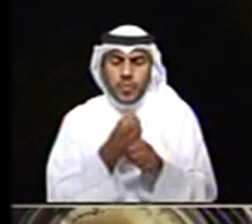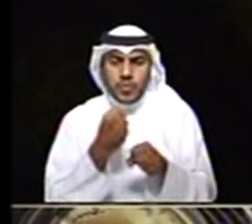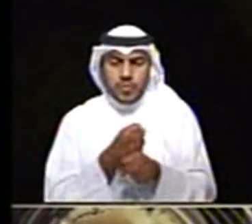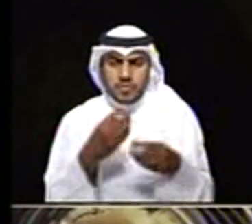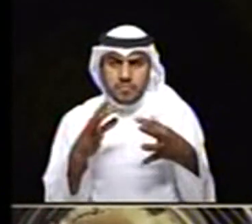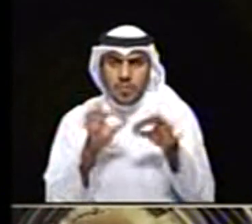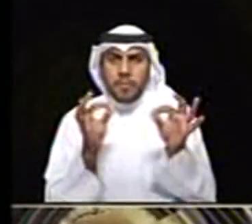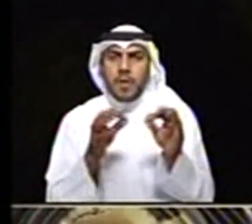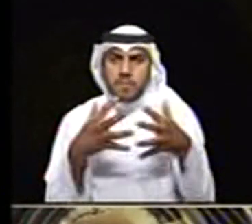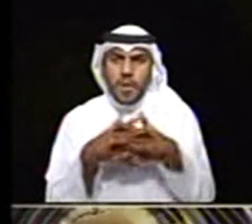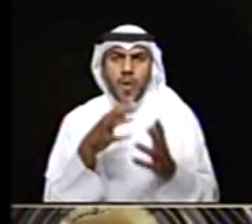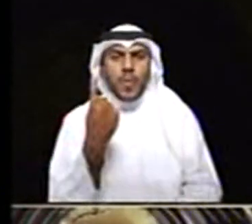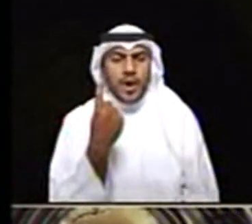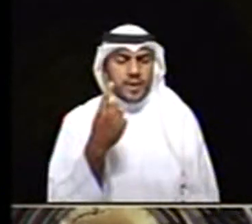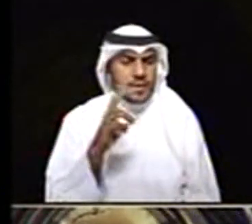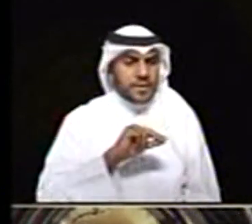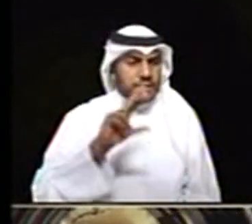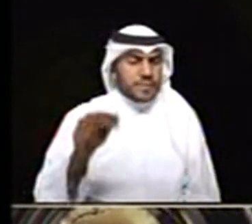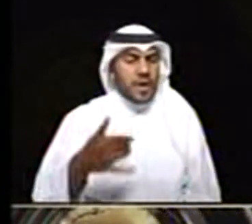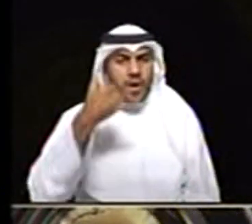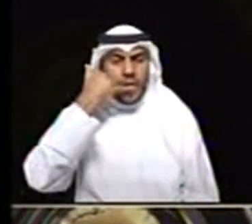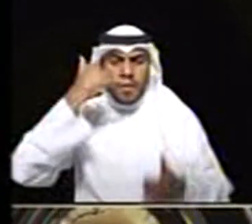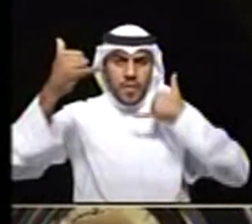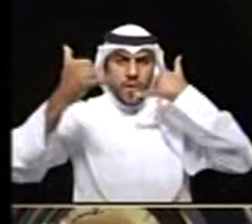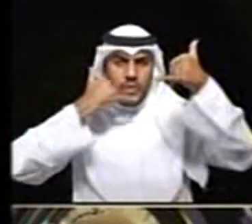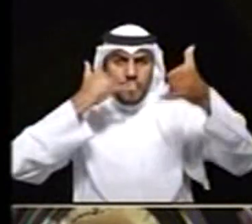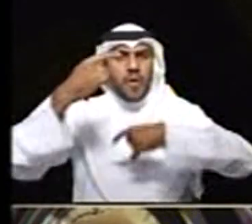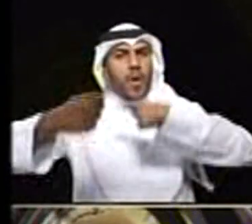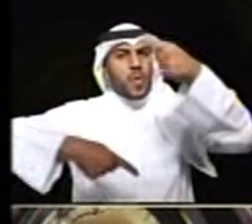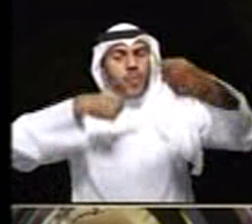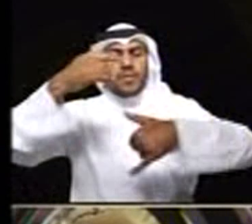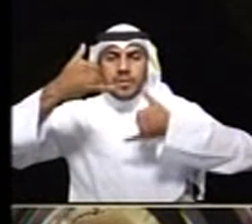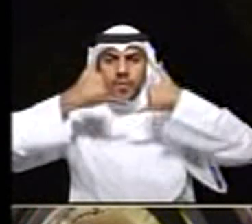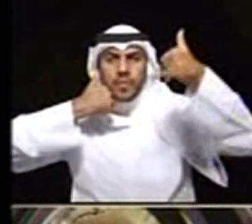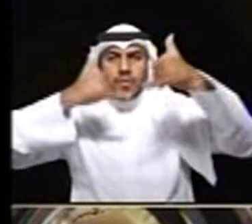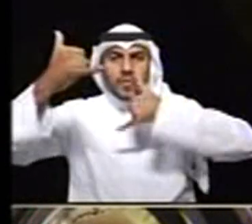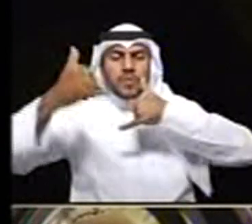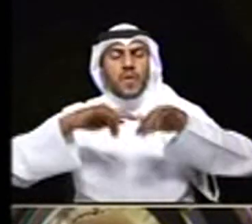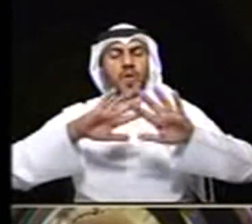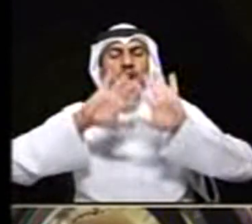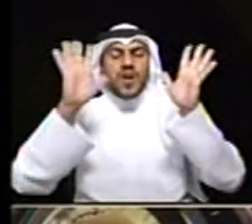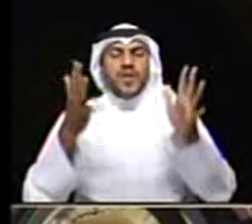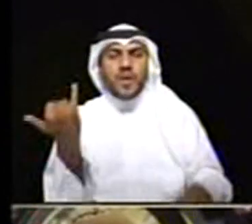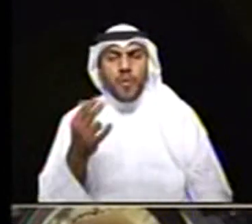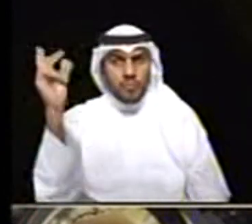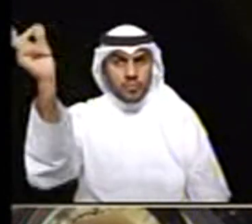ممثلين، وكذلك في اتصال بين هذه الغرفة، غرفة الموجودة الآن لغرفة الطوارئ،